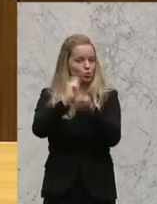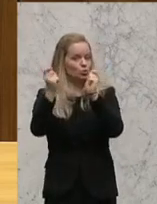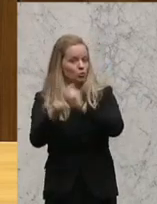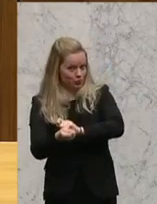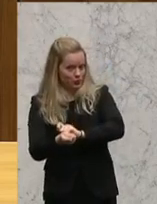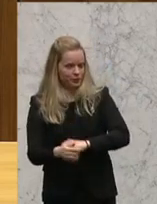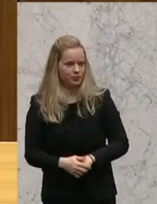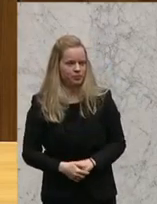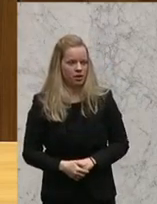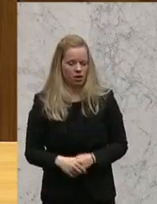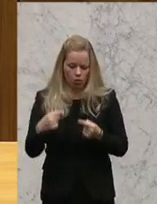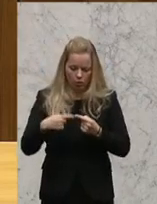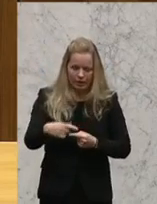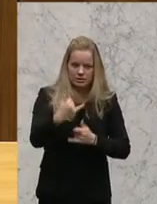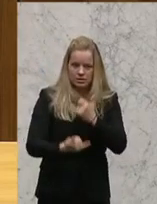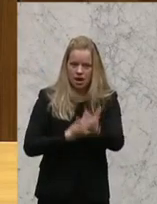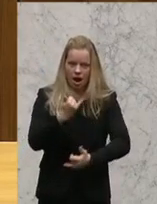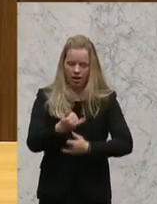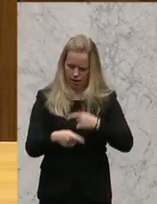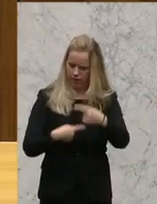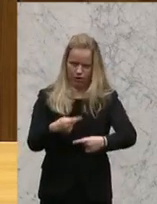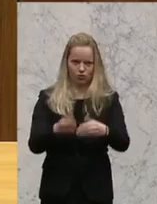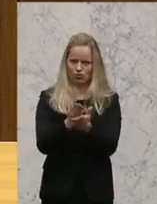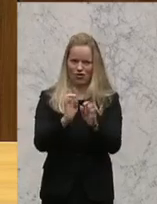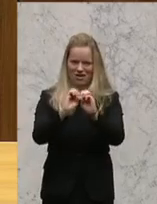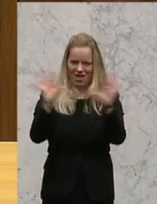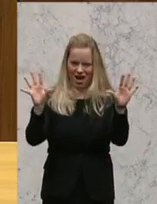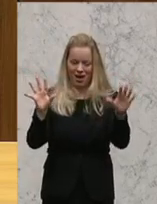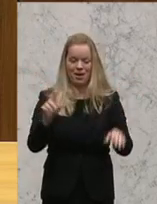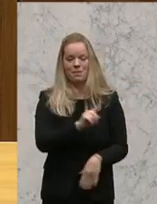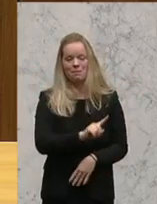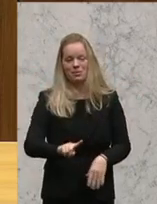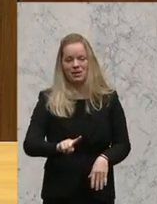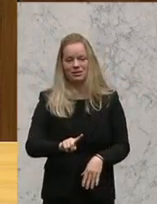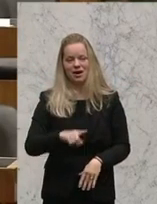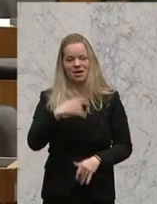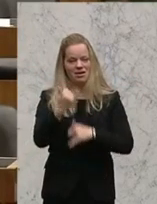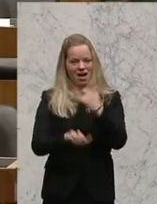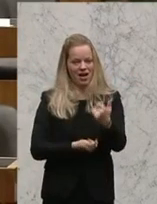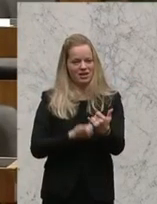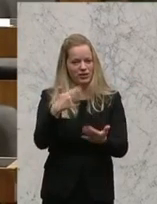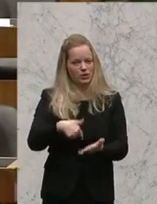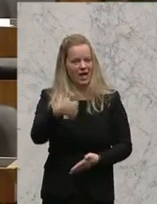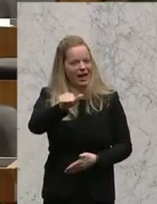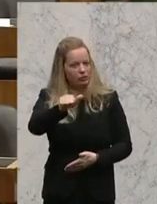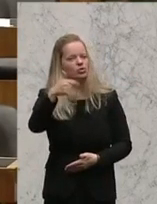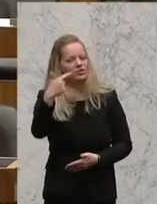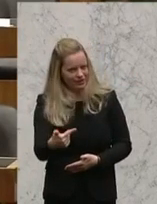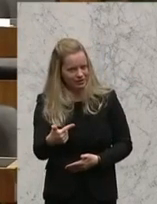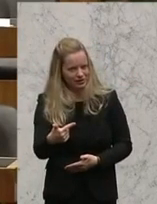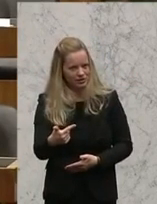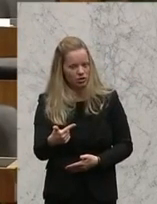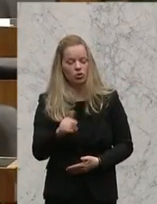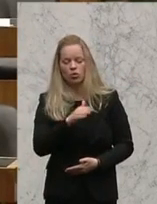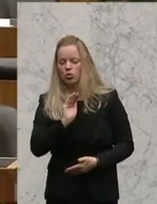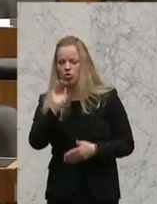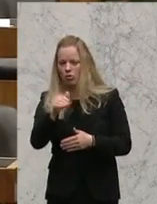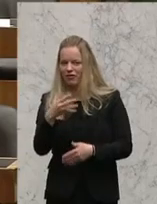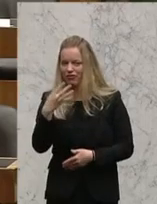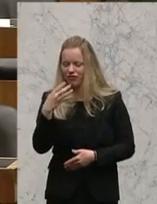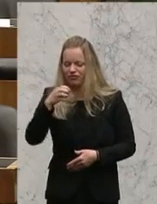weitere Fahrplan für die nächsten Jahre ist klar. Bis zum Jahr 2021 werden über 14 Milliarden Euro in